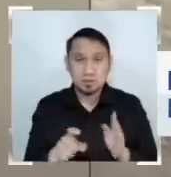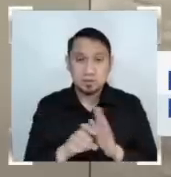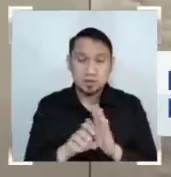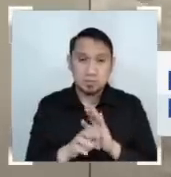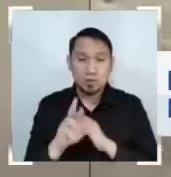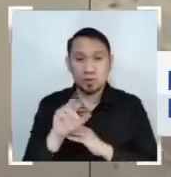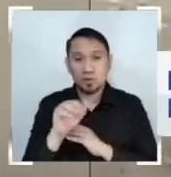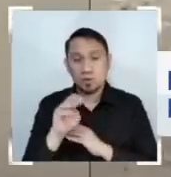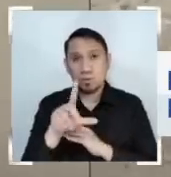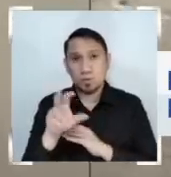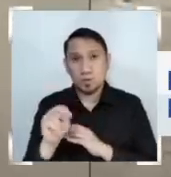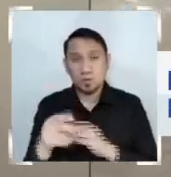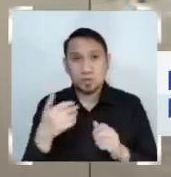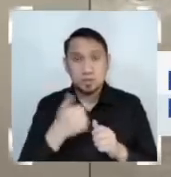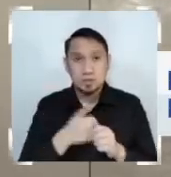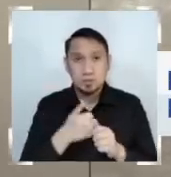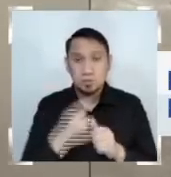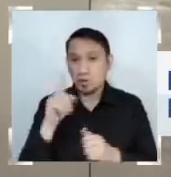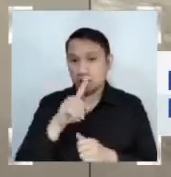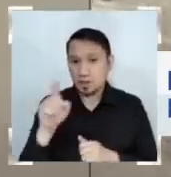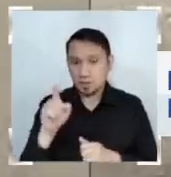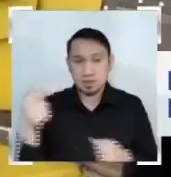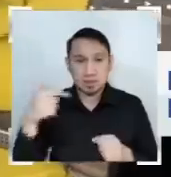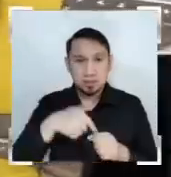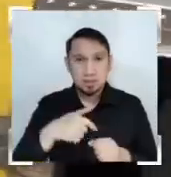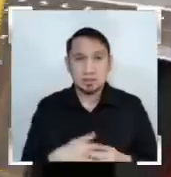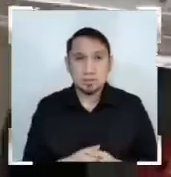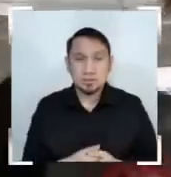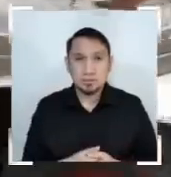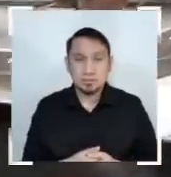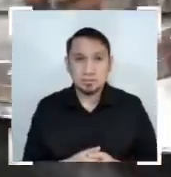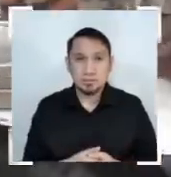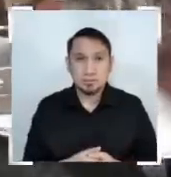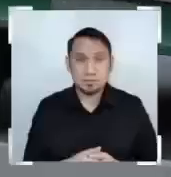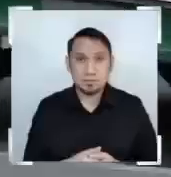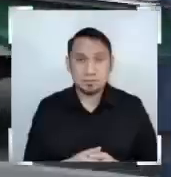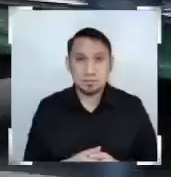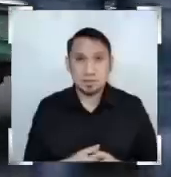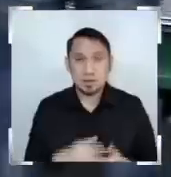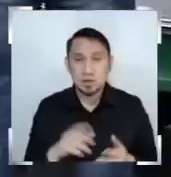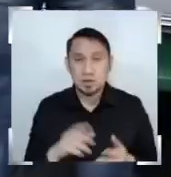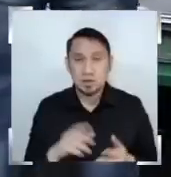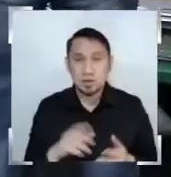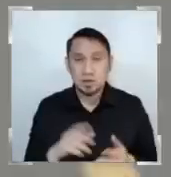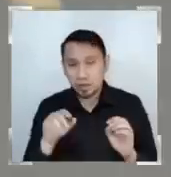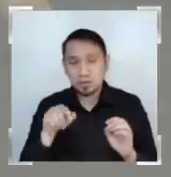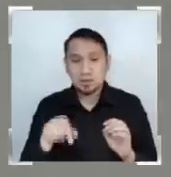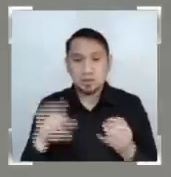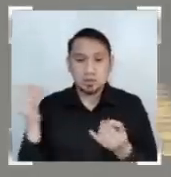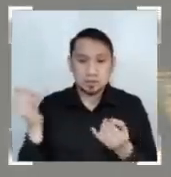na ang kada litro ng diesel at ng gasolina sa isang gasolinahan. Wala silang import terminal, direkta,